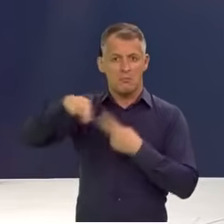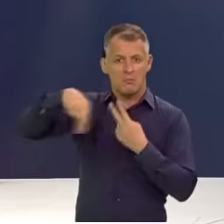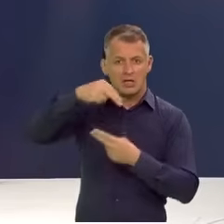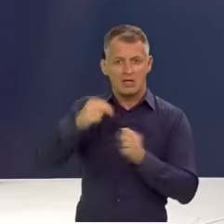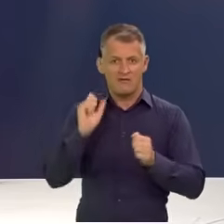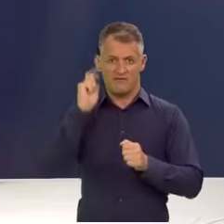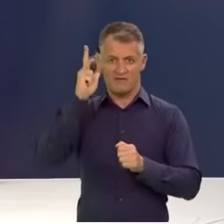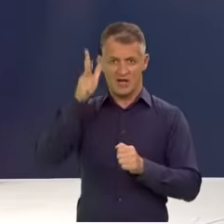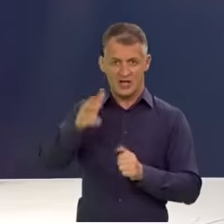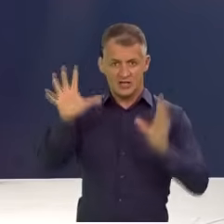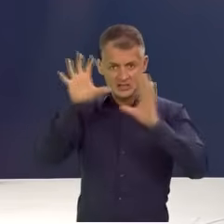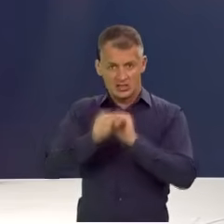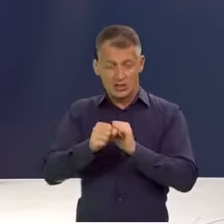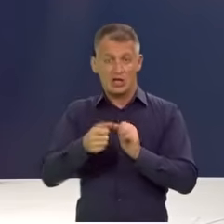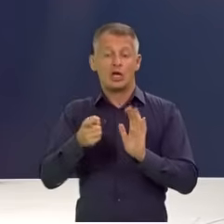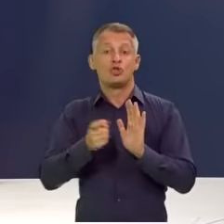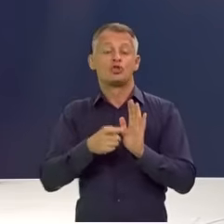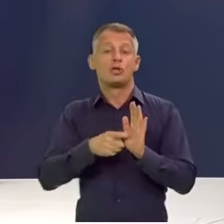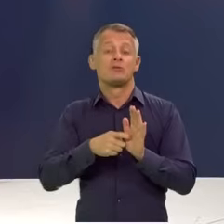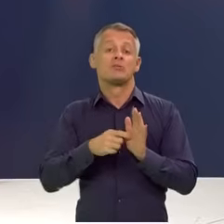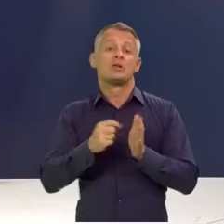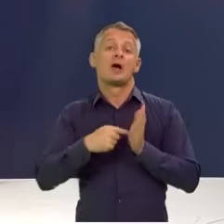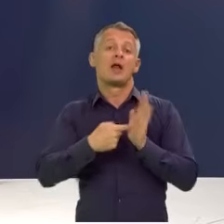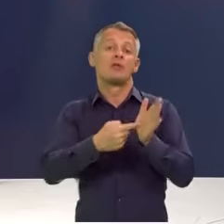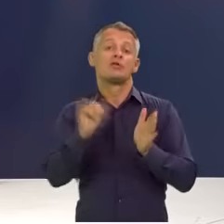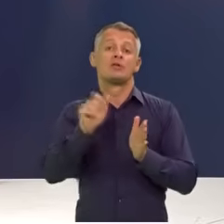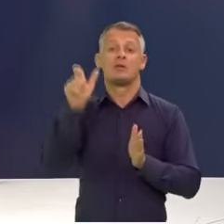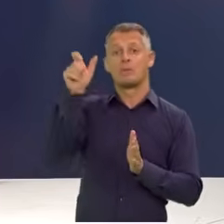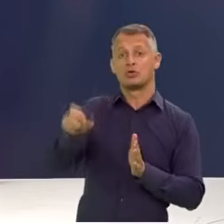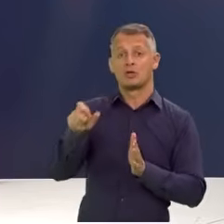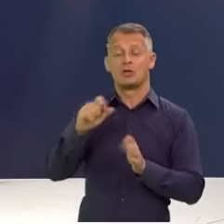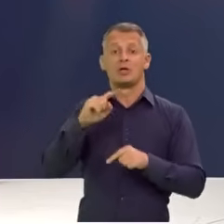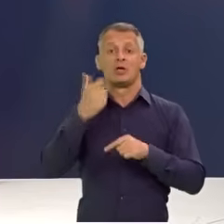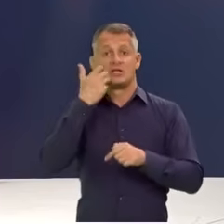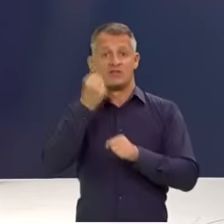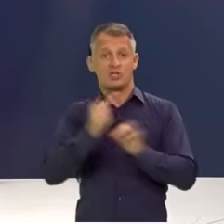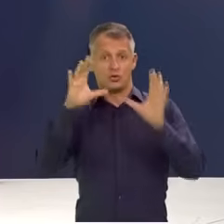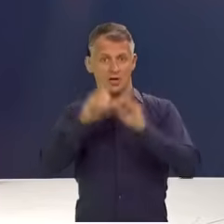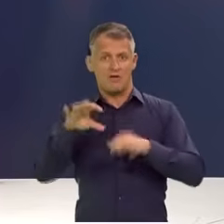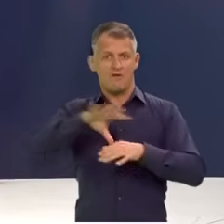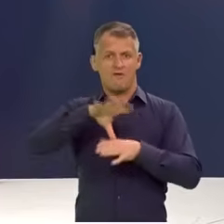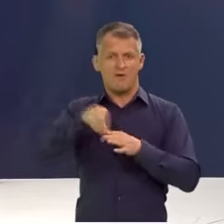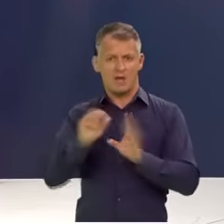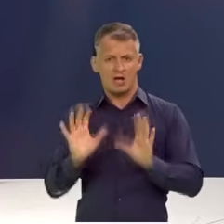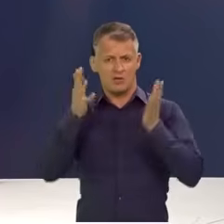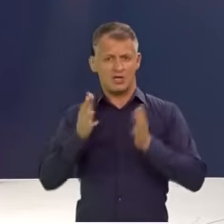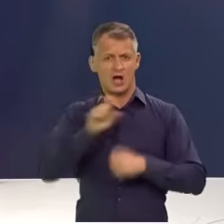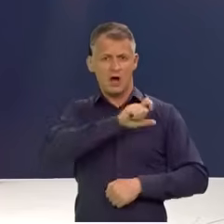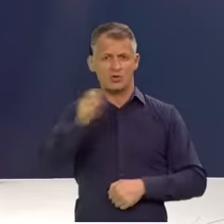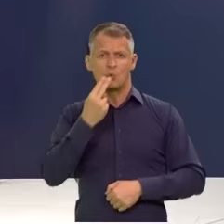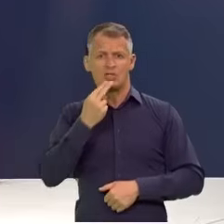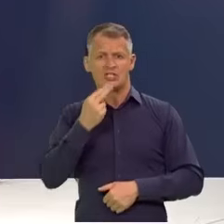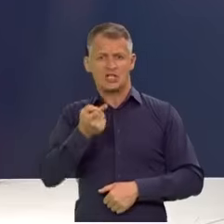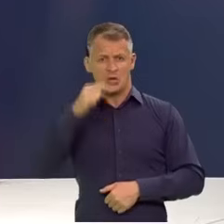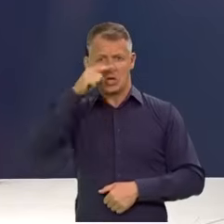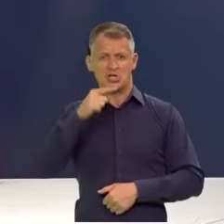seară pentru a-i legitima pe tinerii care umblă pe străzi după lăsarea întunericului. Familia revoltată îi acuză pe polițiștii din oraș că nu au făcut nimic